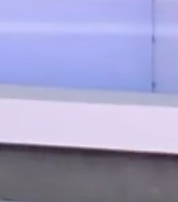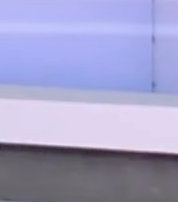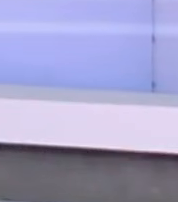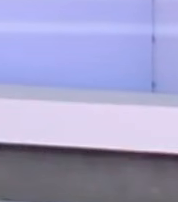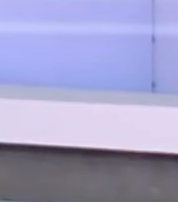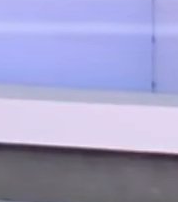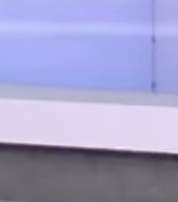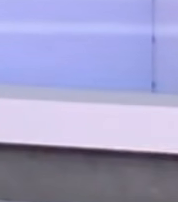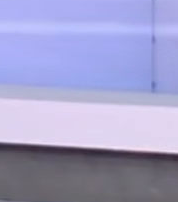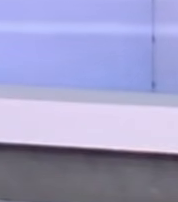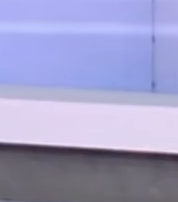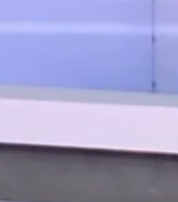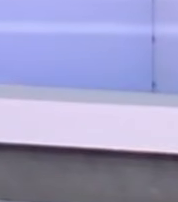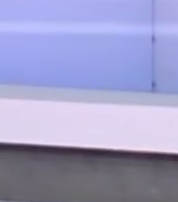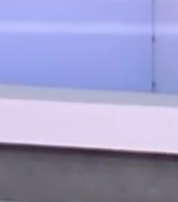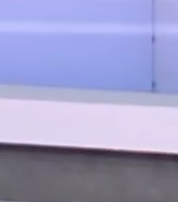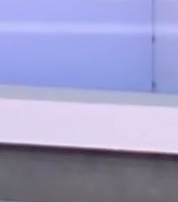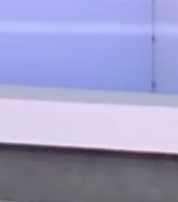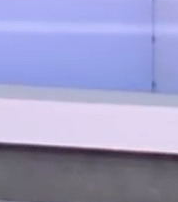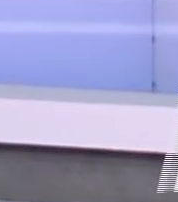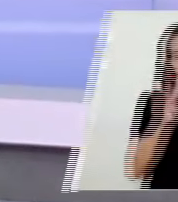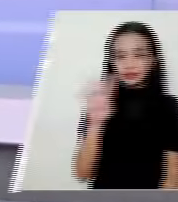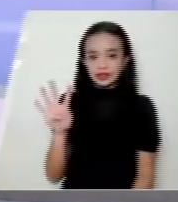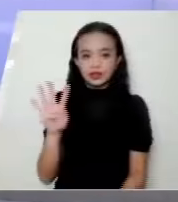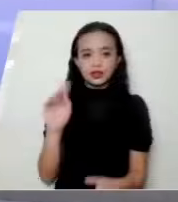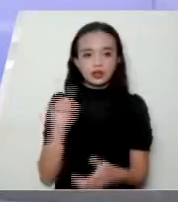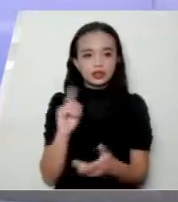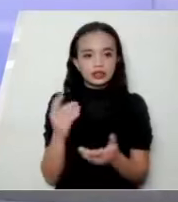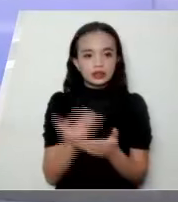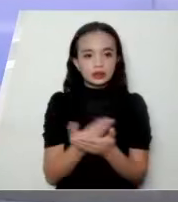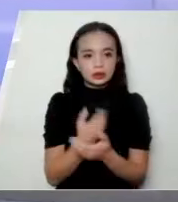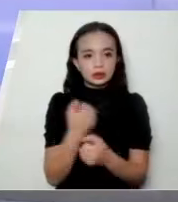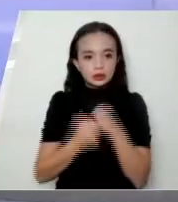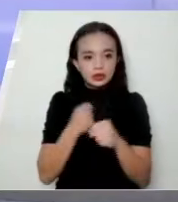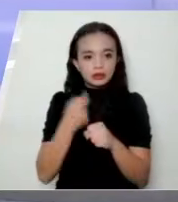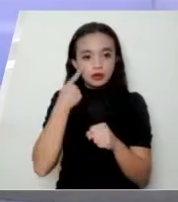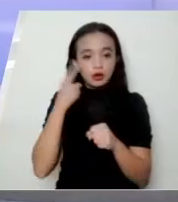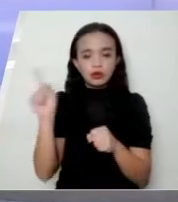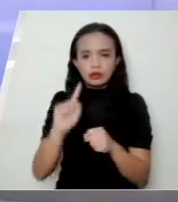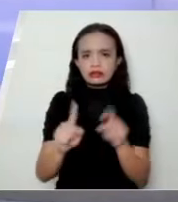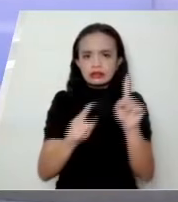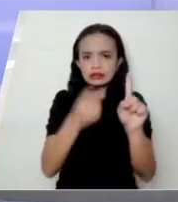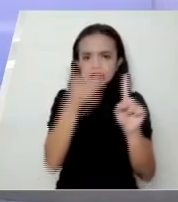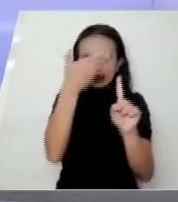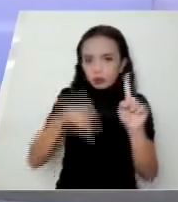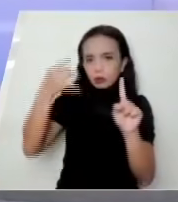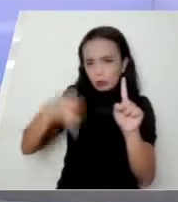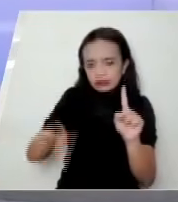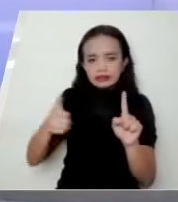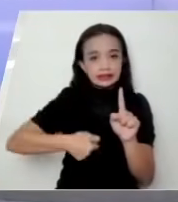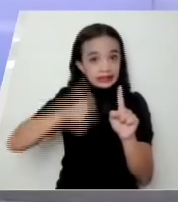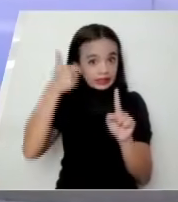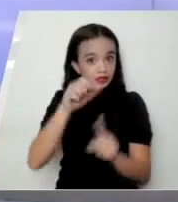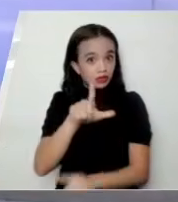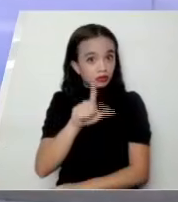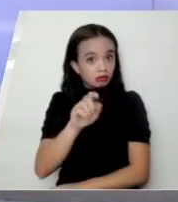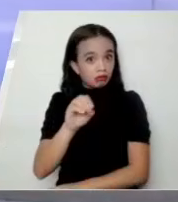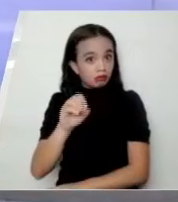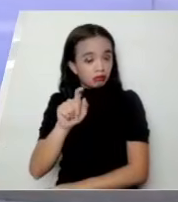Manigong 2024 ang sumalubong sa nag-iisang tumama sa Ultra Lotto 658.